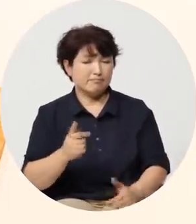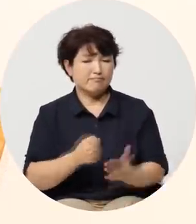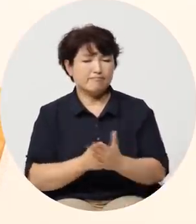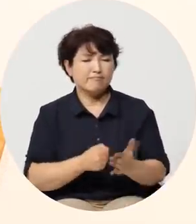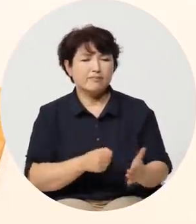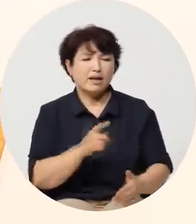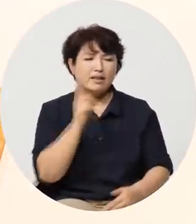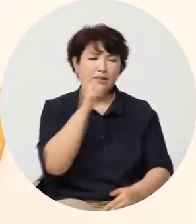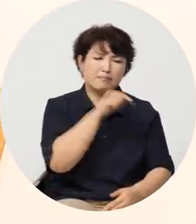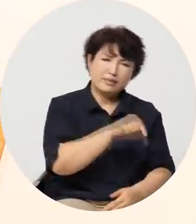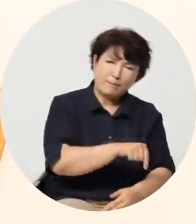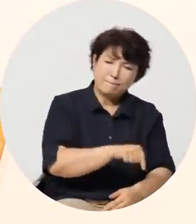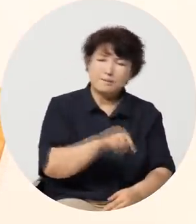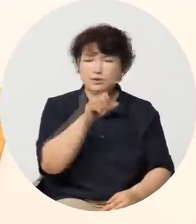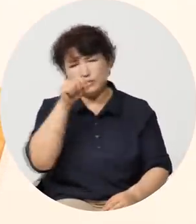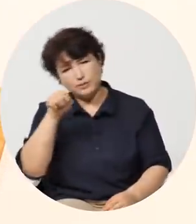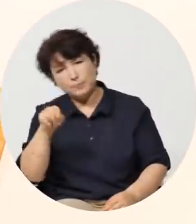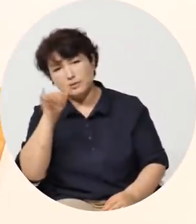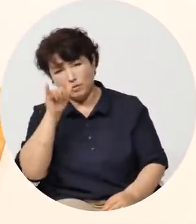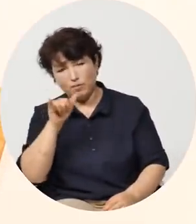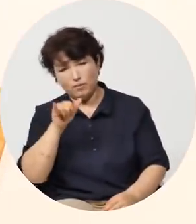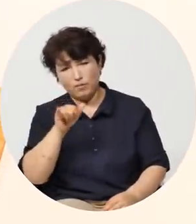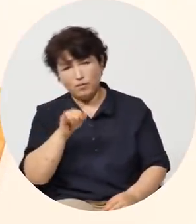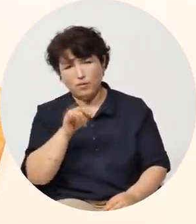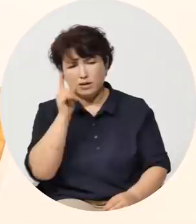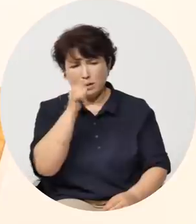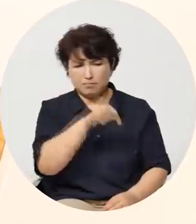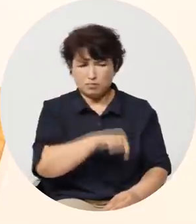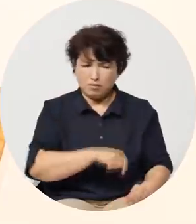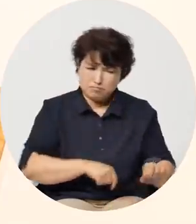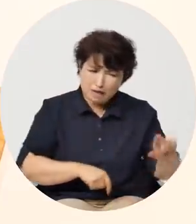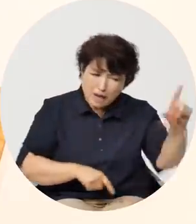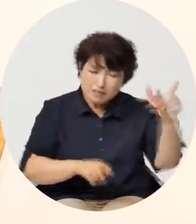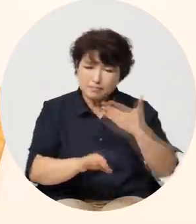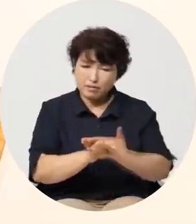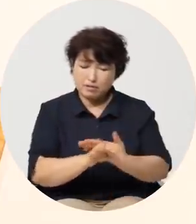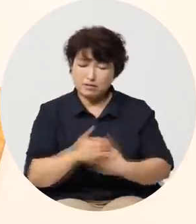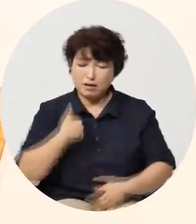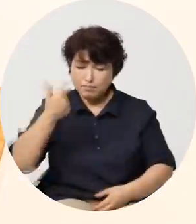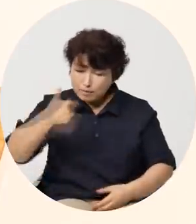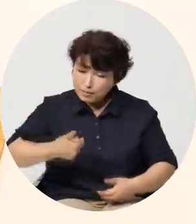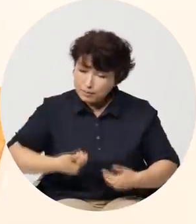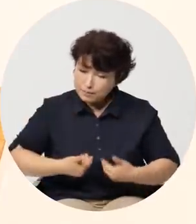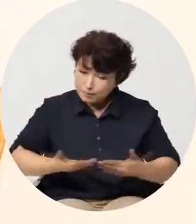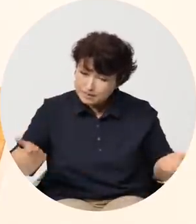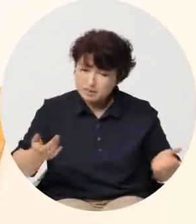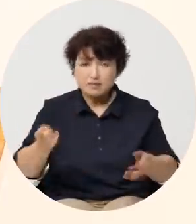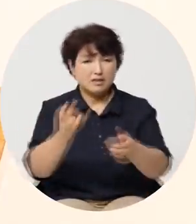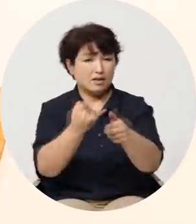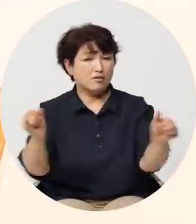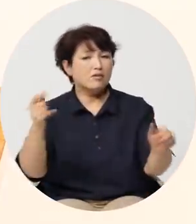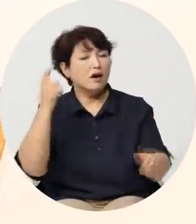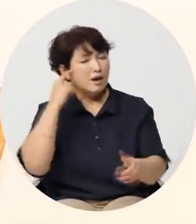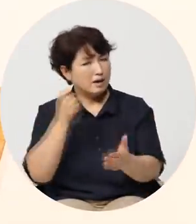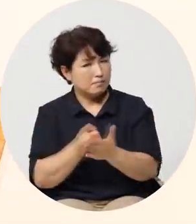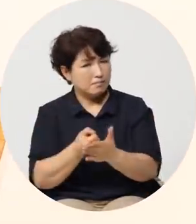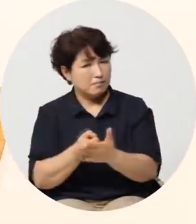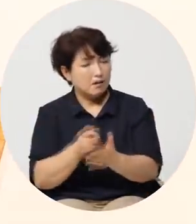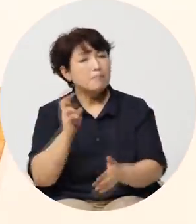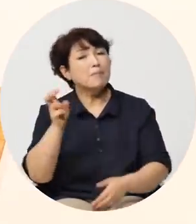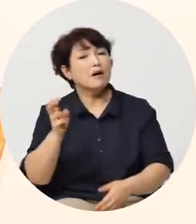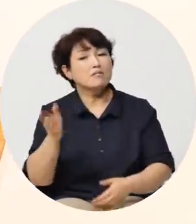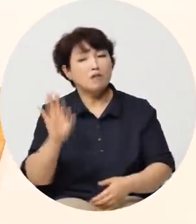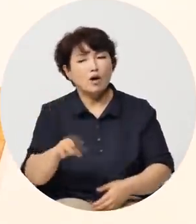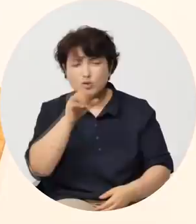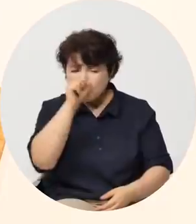좋은 거 있으니 사는 건데 나쁜 게 더 많으면 자기가 뭐 나한테 묻지도 안 하고 헤어지겠지 근데 아직 좋은 게 많으니까 그거 사는